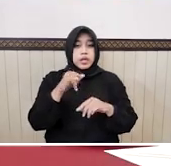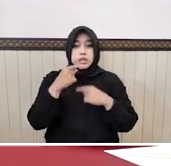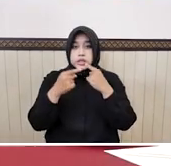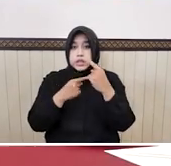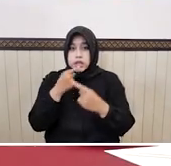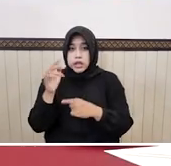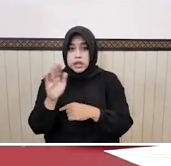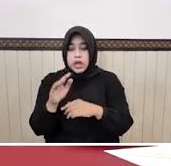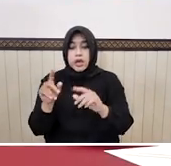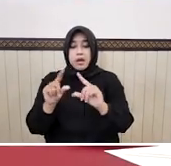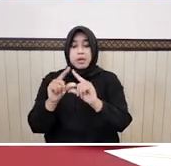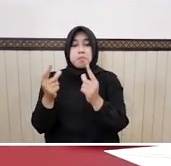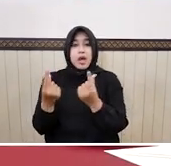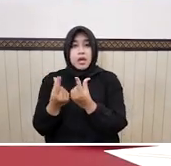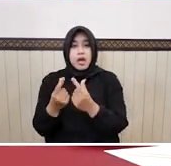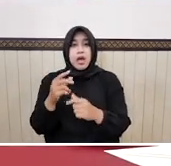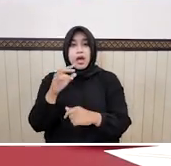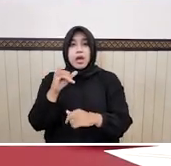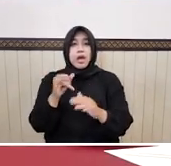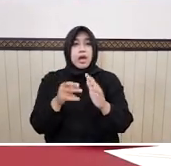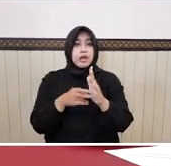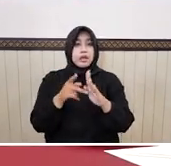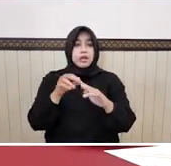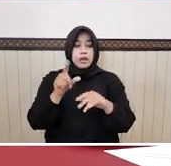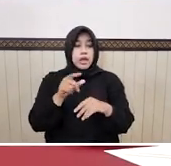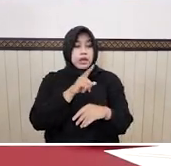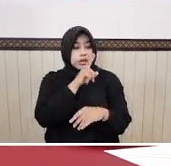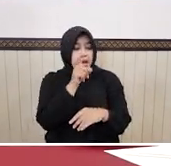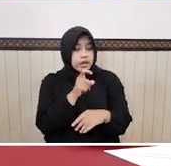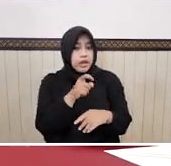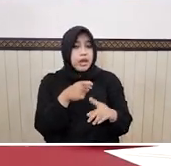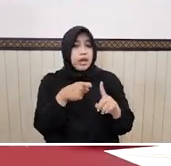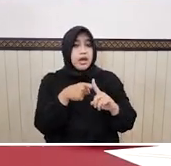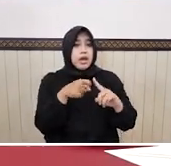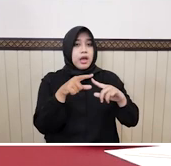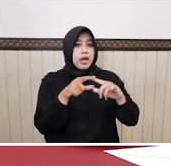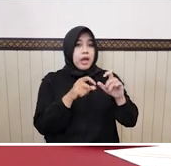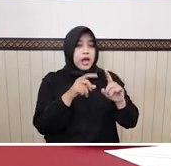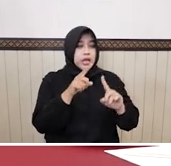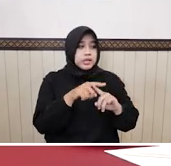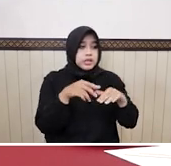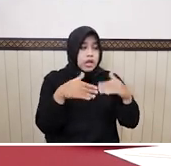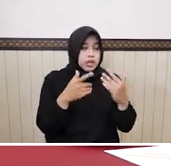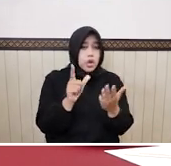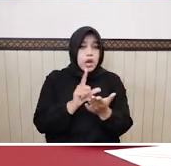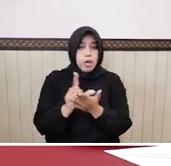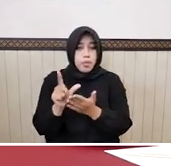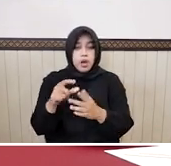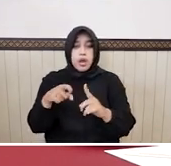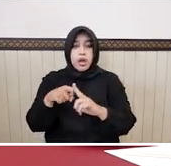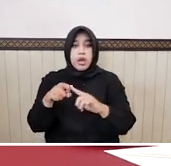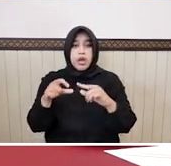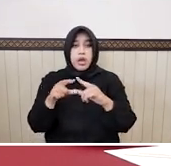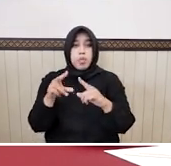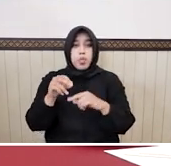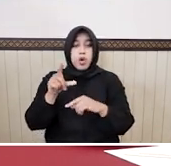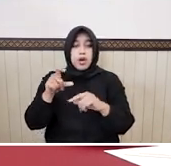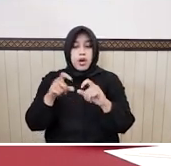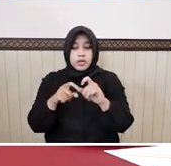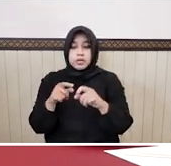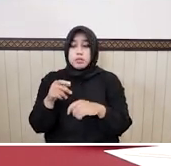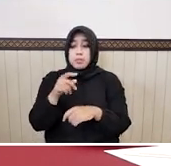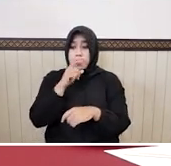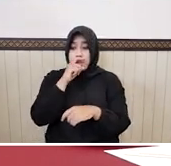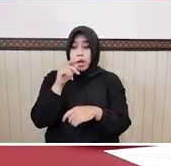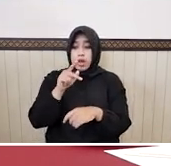internal secara kelembagaan nanya ke Kasat atau lapor ke Pak Kapolres Pak kami mendampingi penyandang disabilitas ternyata ada